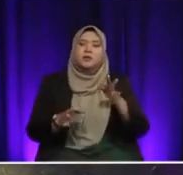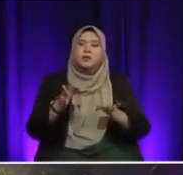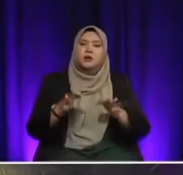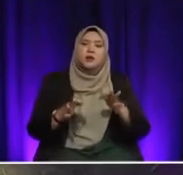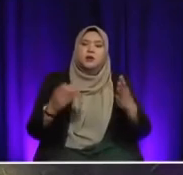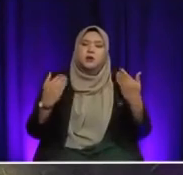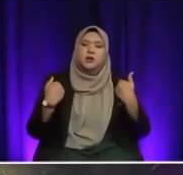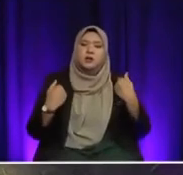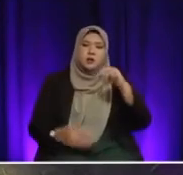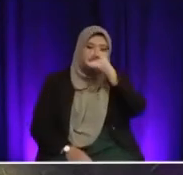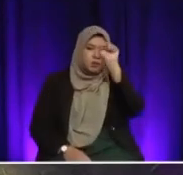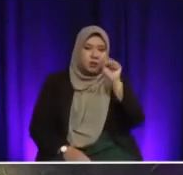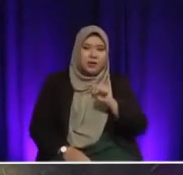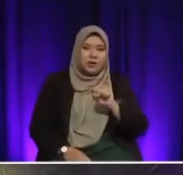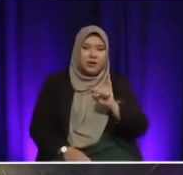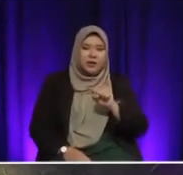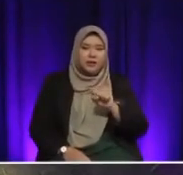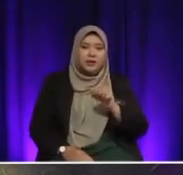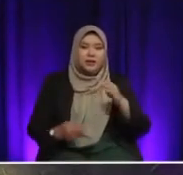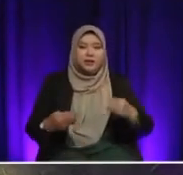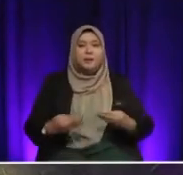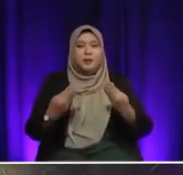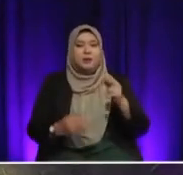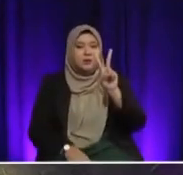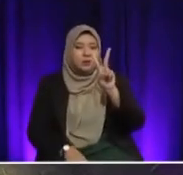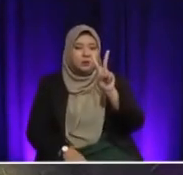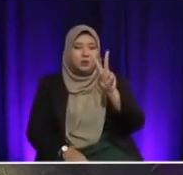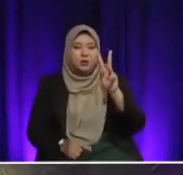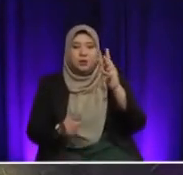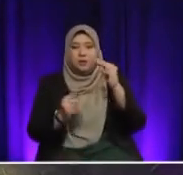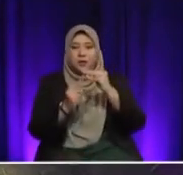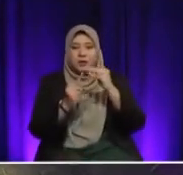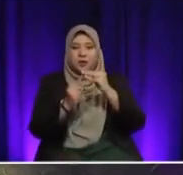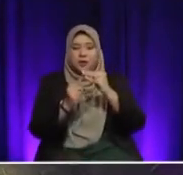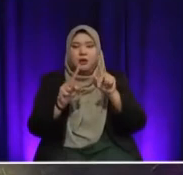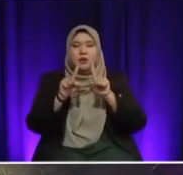tahu jawapan ni, ada 4 jawapan. Bagaimana mereka mendapatkan markah daripada situ?